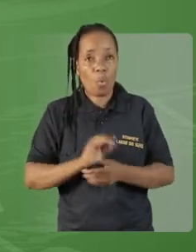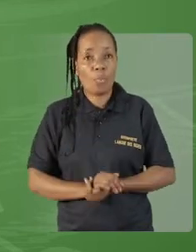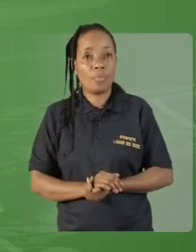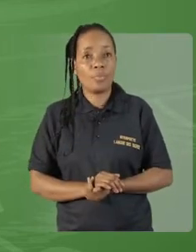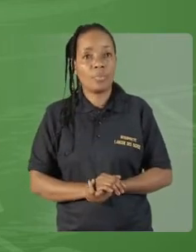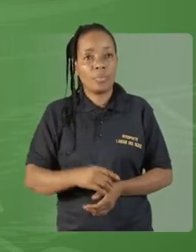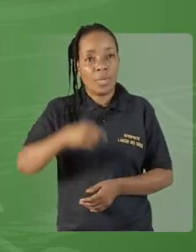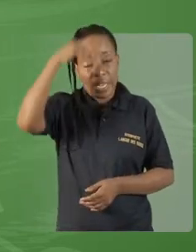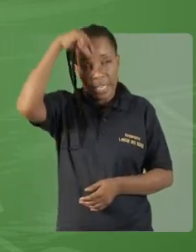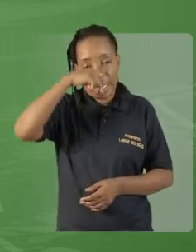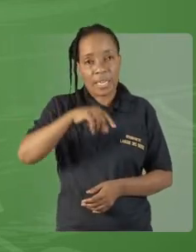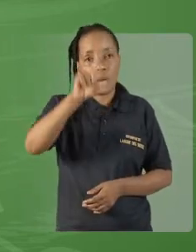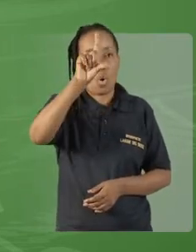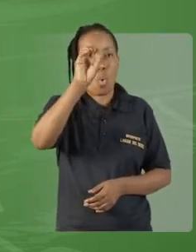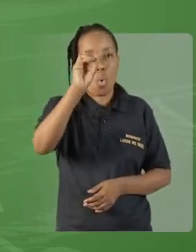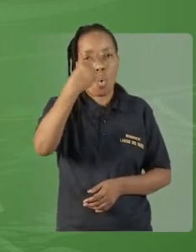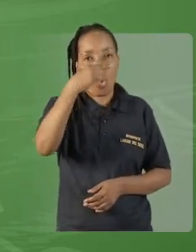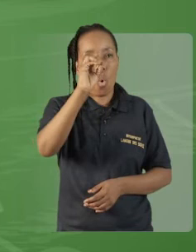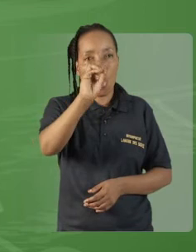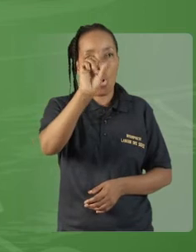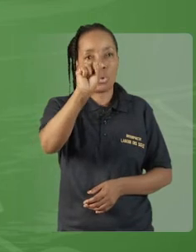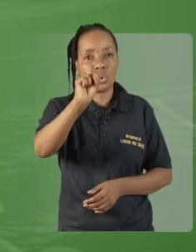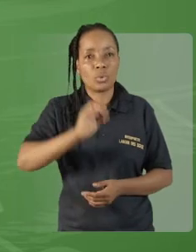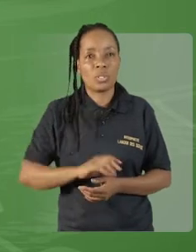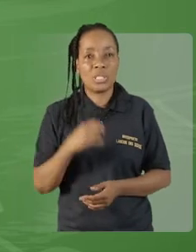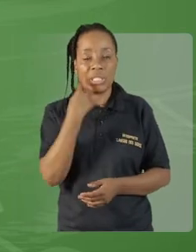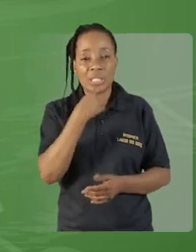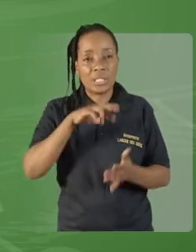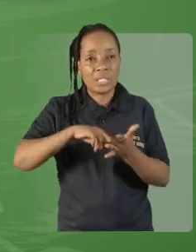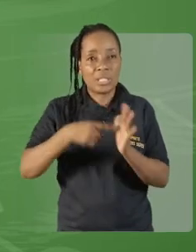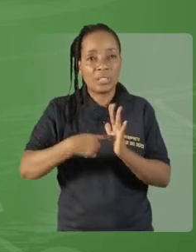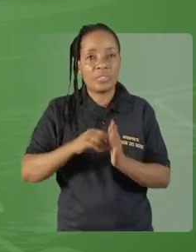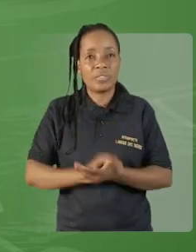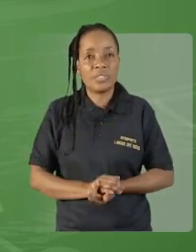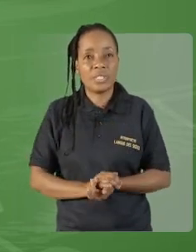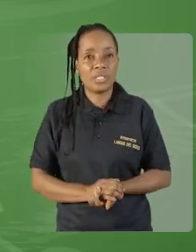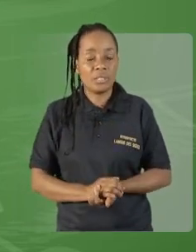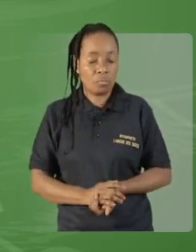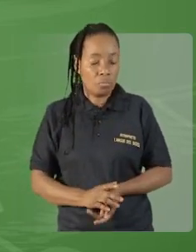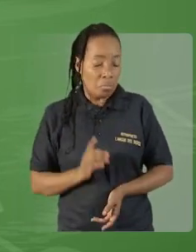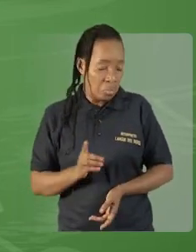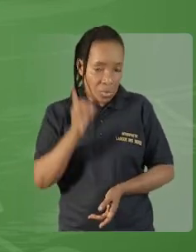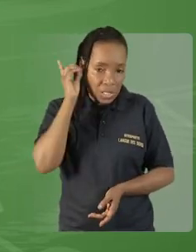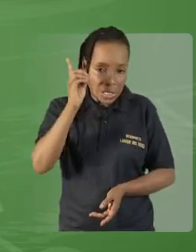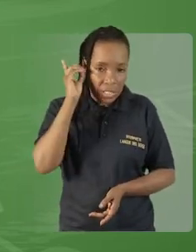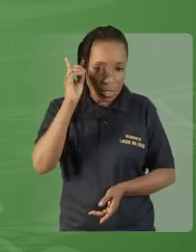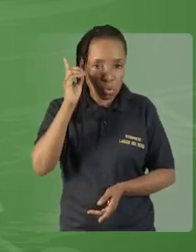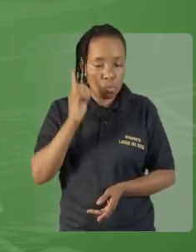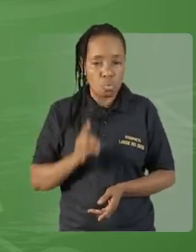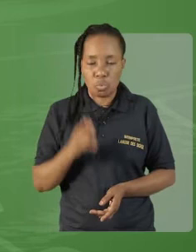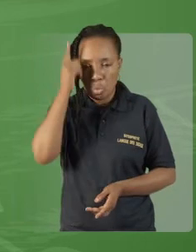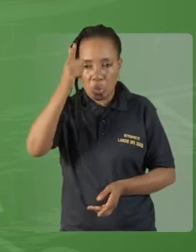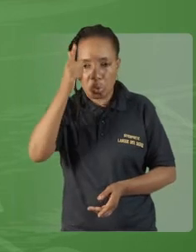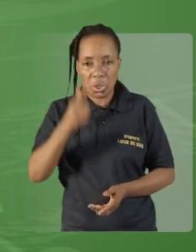du grec logos, qui désigne le discours cohérent, logique,